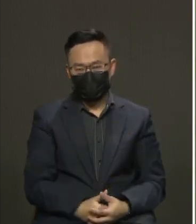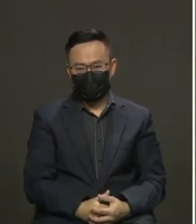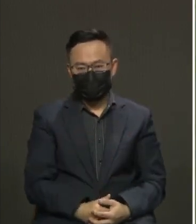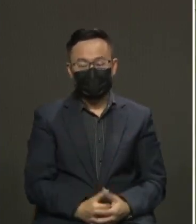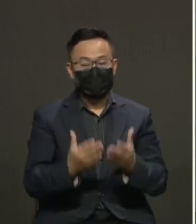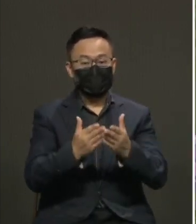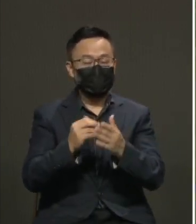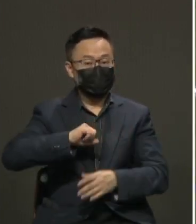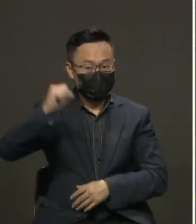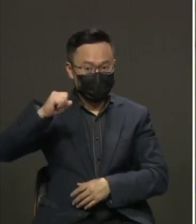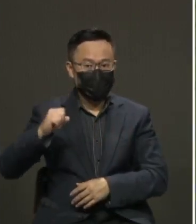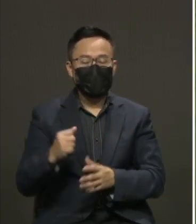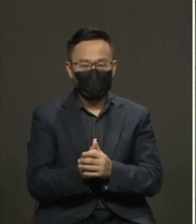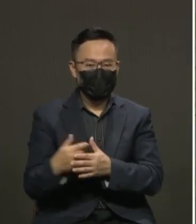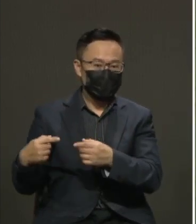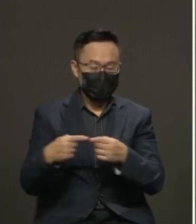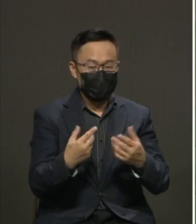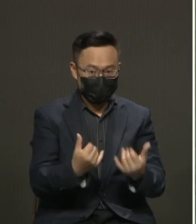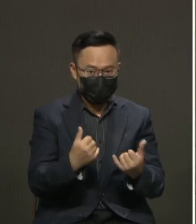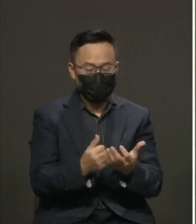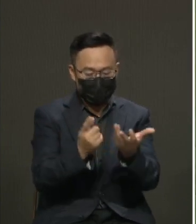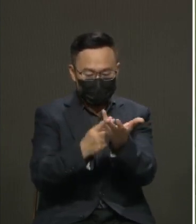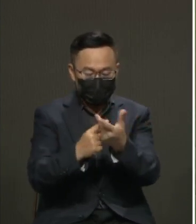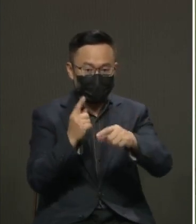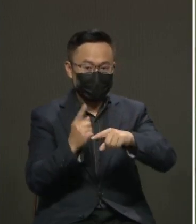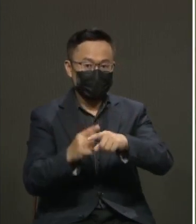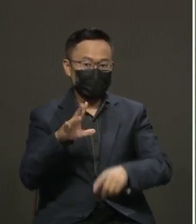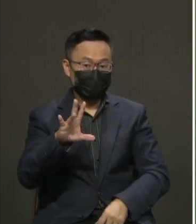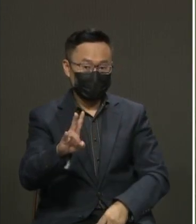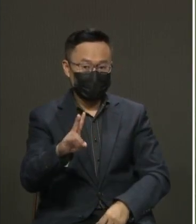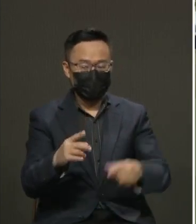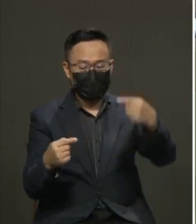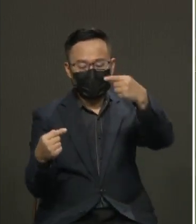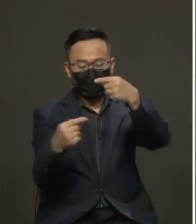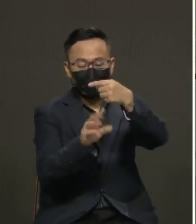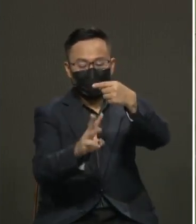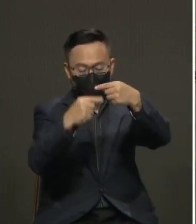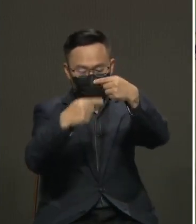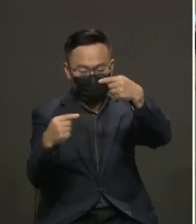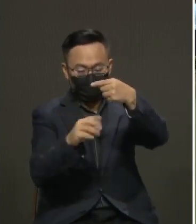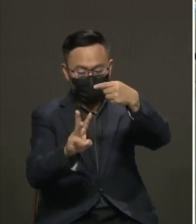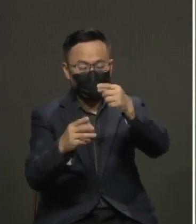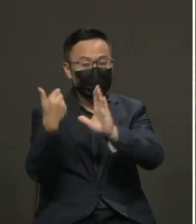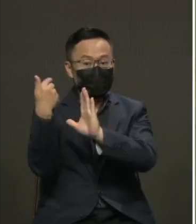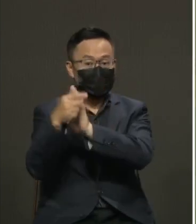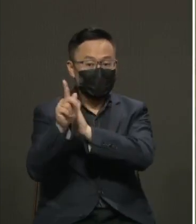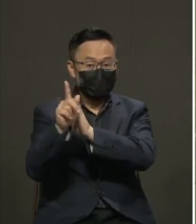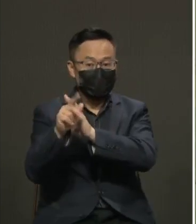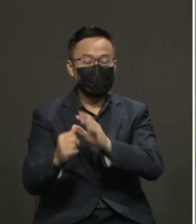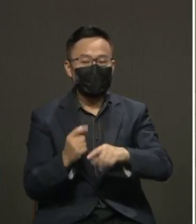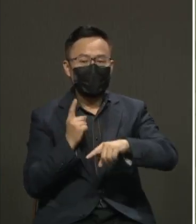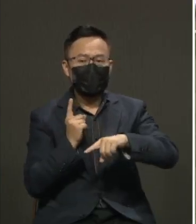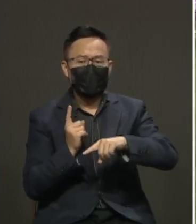1นะคะเท่ากับว่าตอนนี้เนี่ยการท่าเรือเองมีอยู่7แต้มนะคะอยู่ที่6ของตารางส่วนขอนแก่นยูไนเต็ดซี